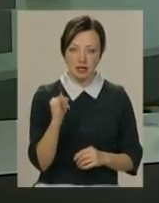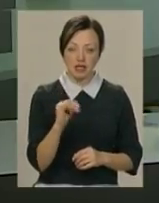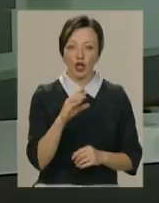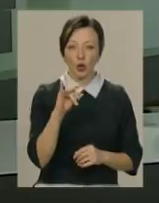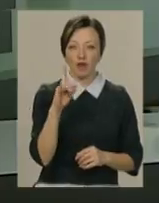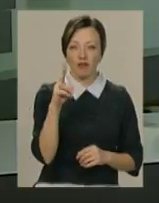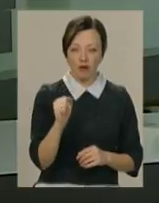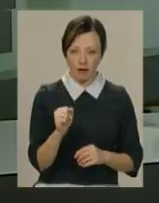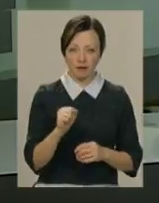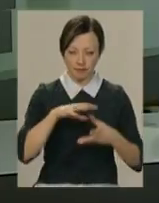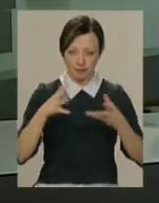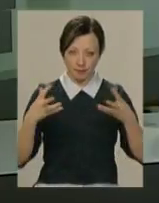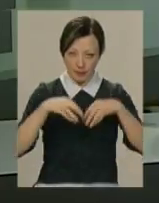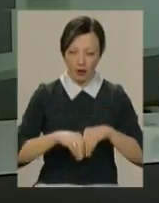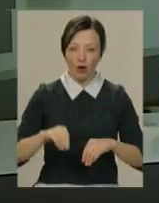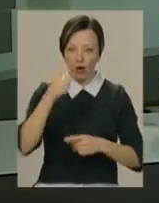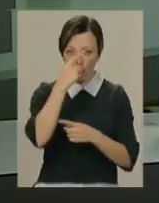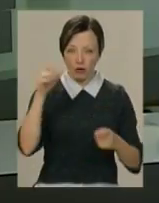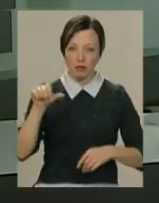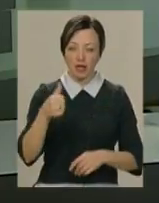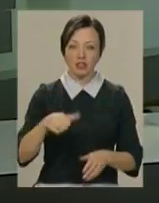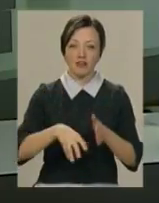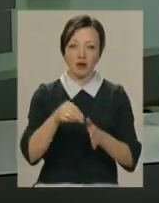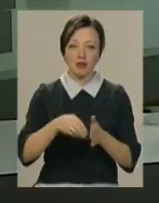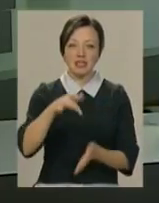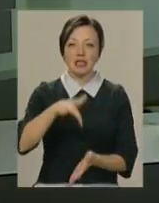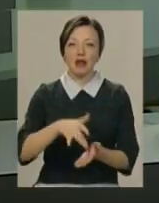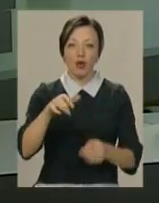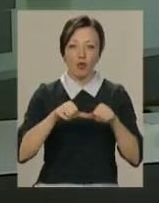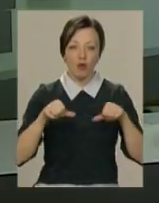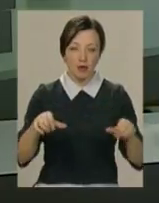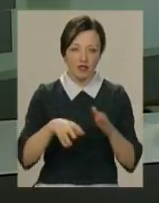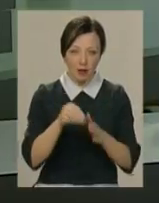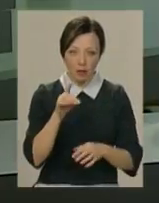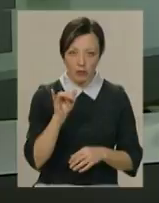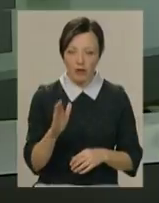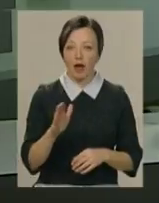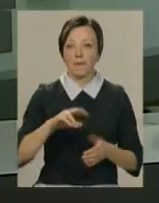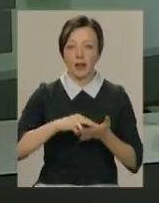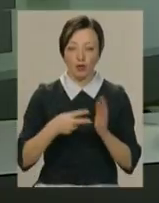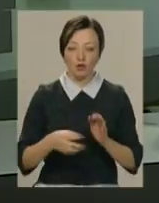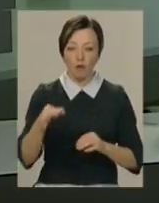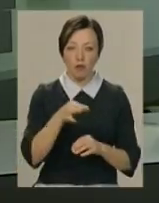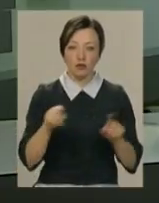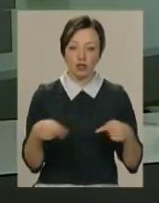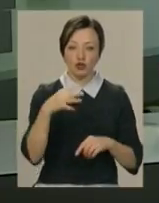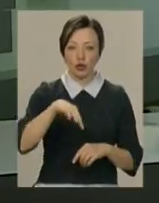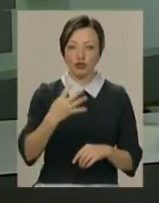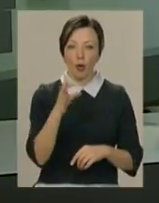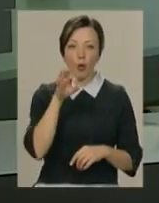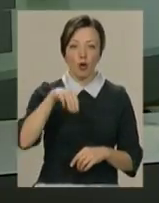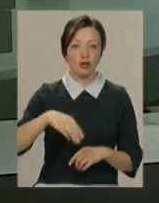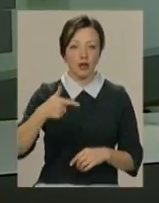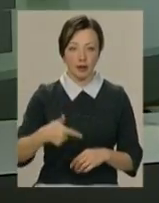Юрівську. Далі оголошення перших виборів Центральною виборчою комісією. Загалом на Хмельниччині планується утворити 44